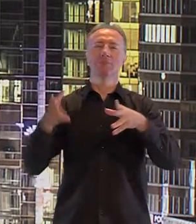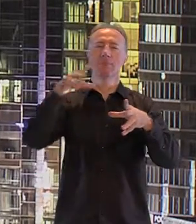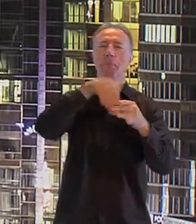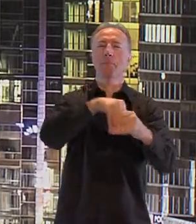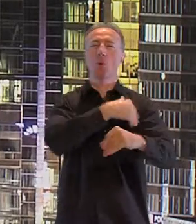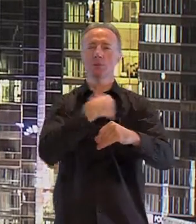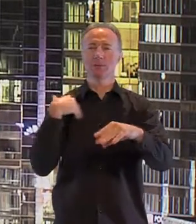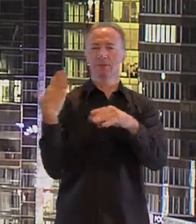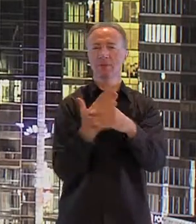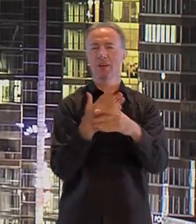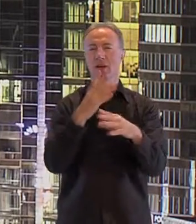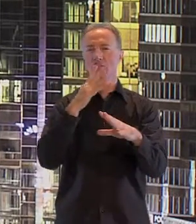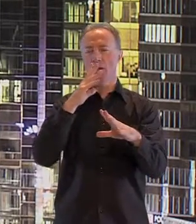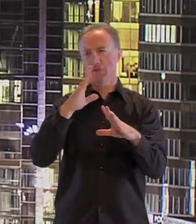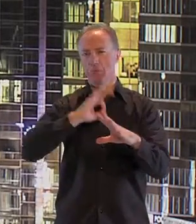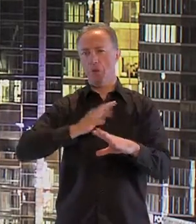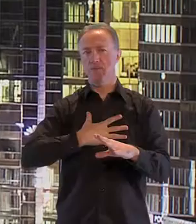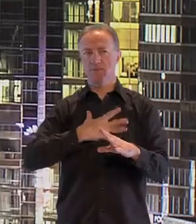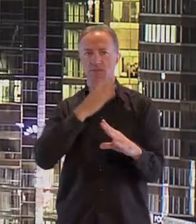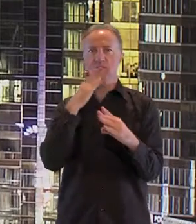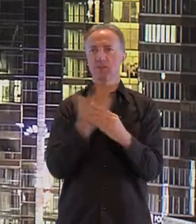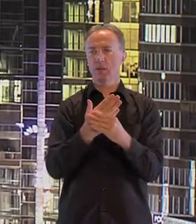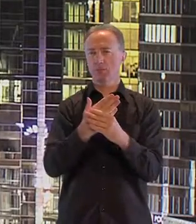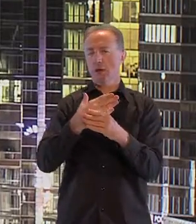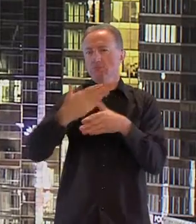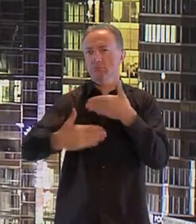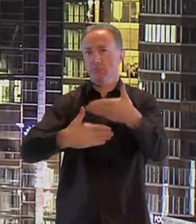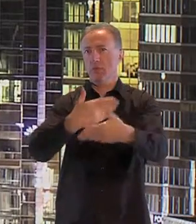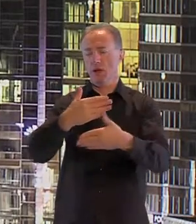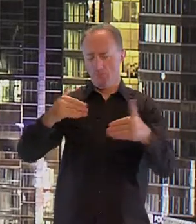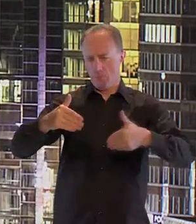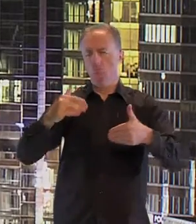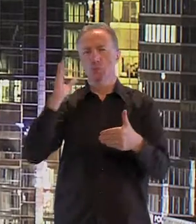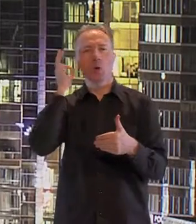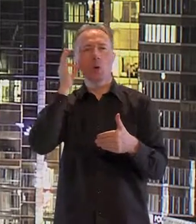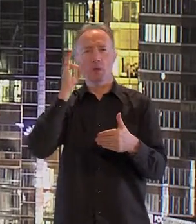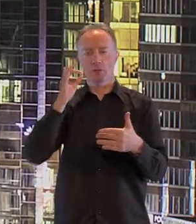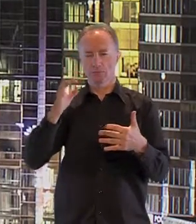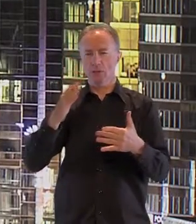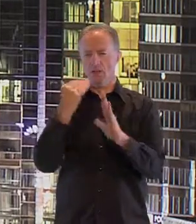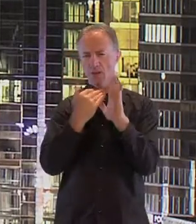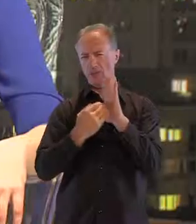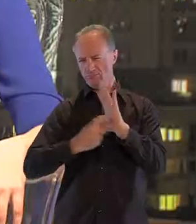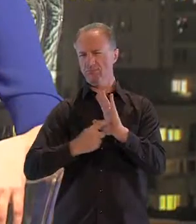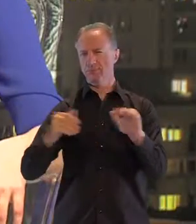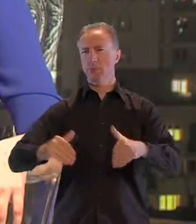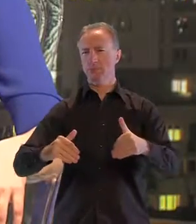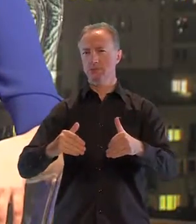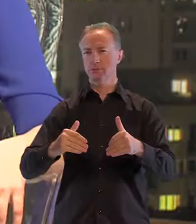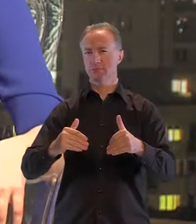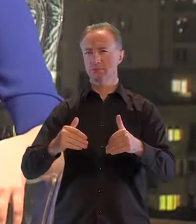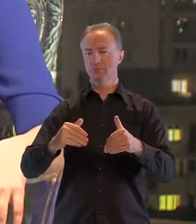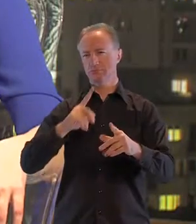czas również jako swoja własna firma. Chcę powiedzieć, że kobieta może naprawdę stawiać warunki. Może